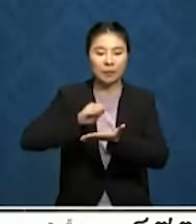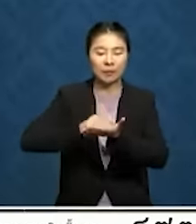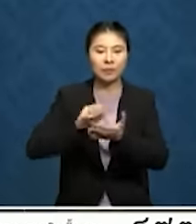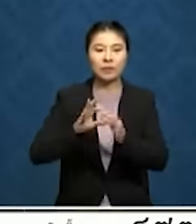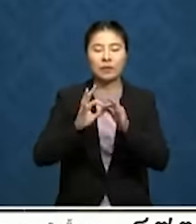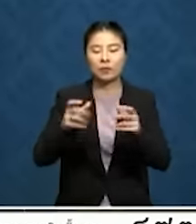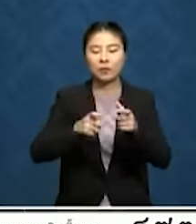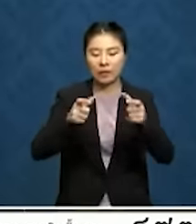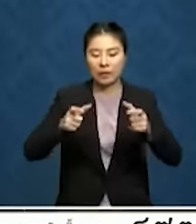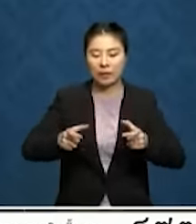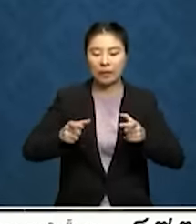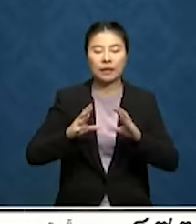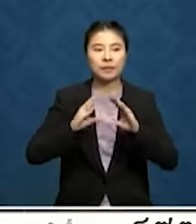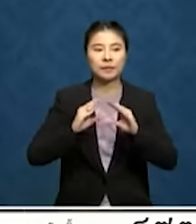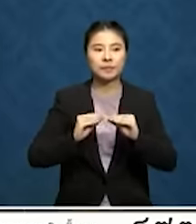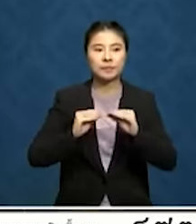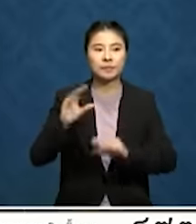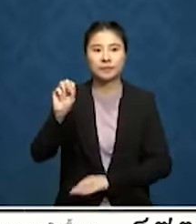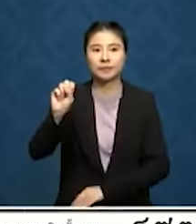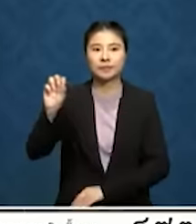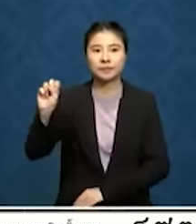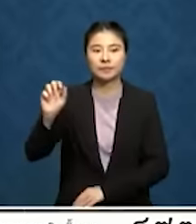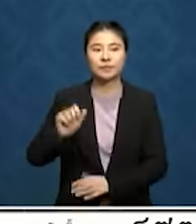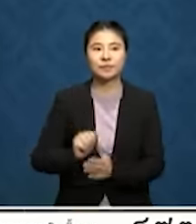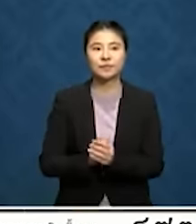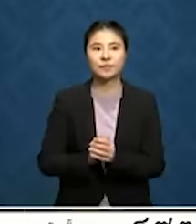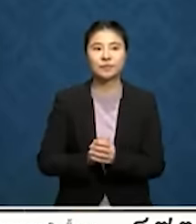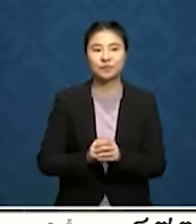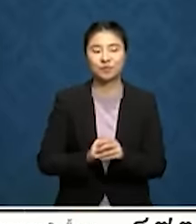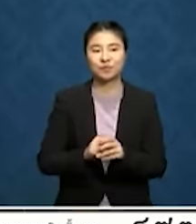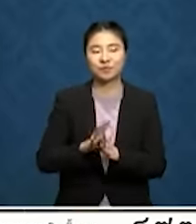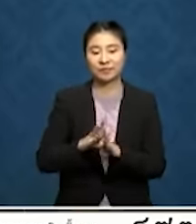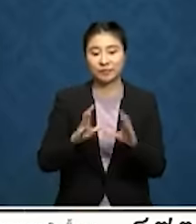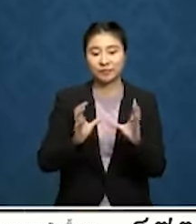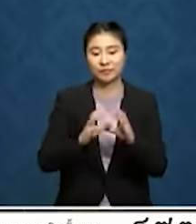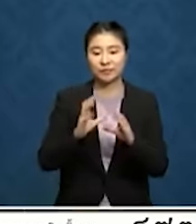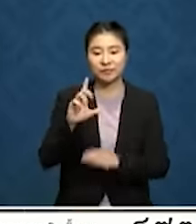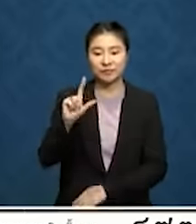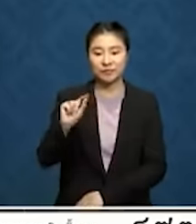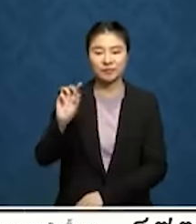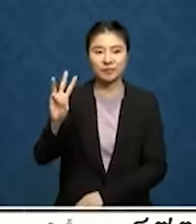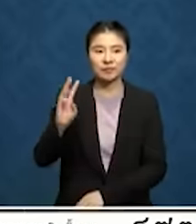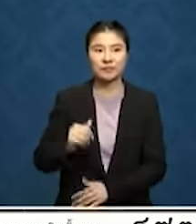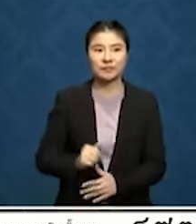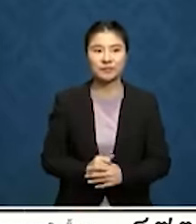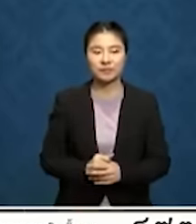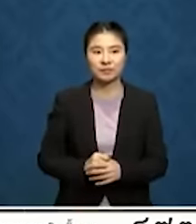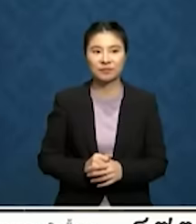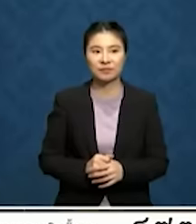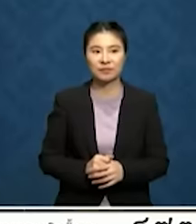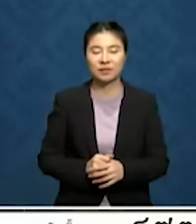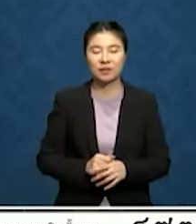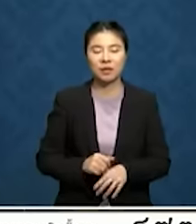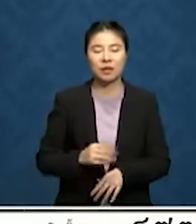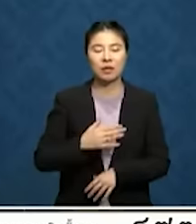ในรายงานการประชุมสภาผู้แทนราษฎรชุดที่26ชุดนี้ครับว่าพวกเราไม่เห็นด้วยในกระบว